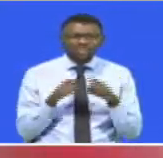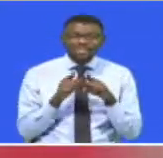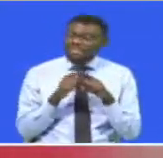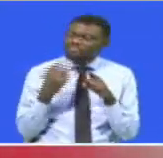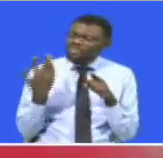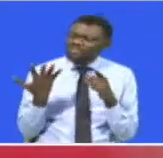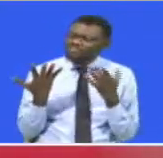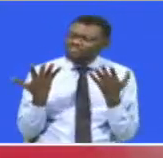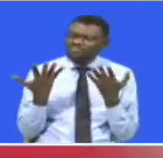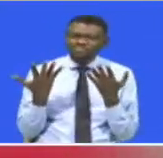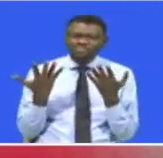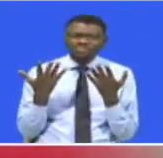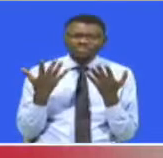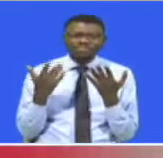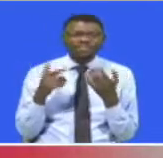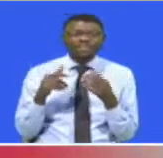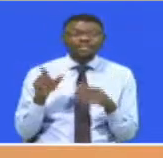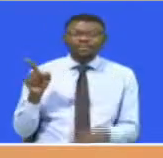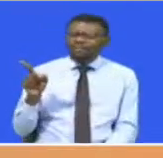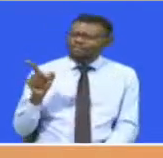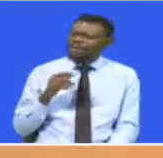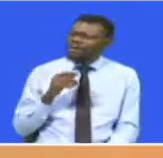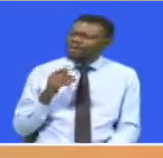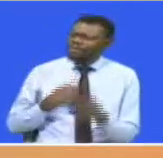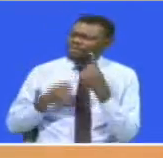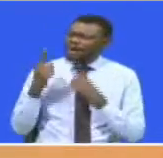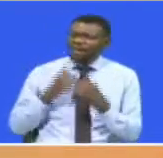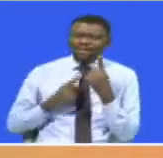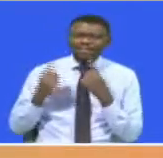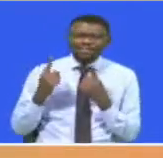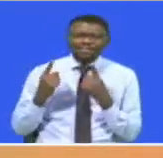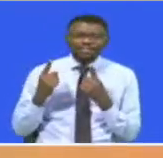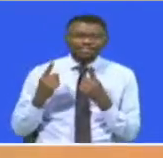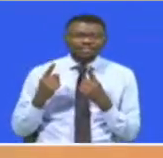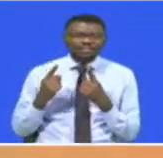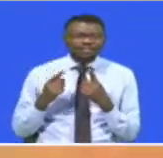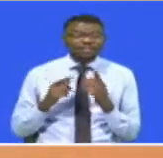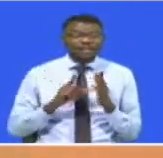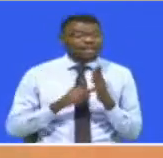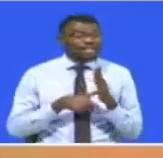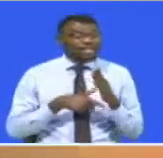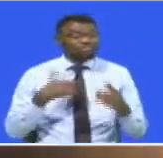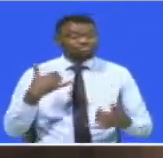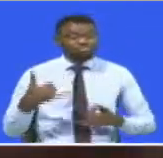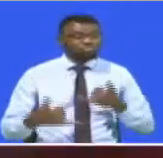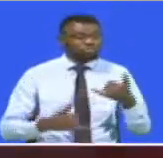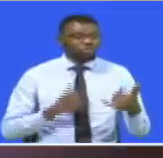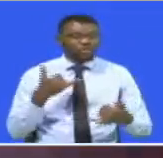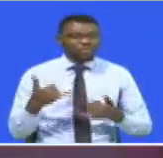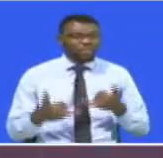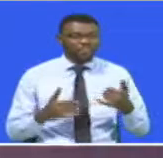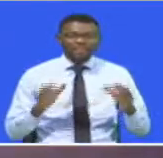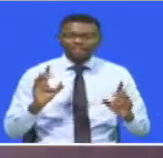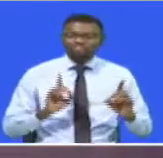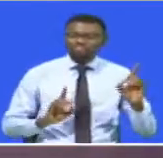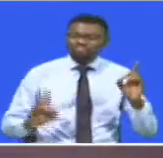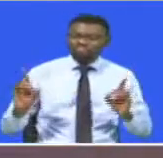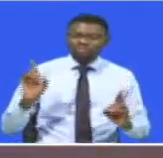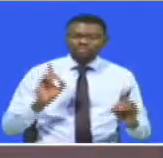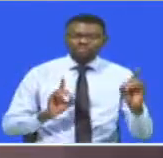gana. Kwangwa ni kwangwa. Baada ya mshene ni muhimu kujiliwaza.